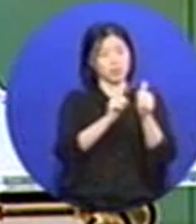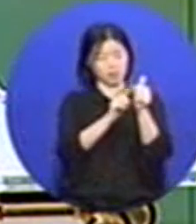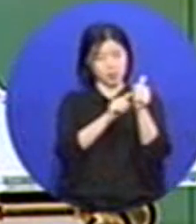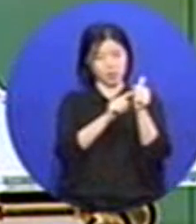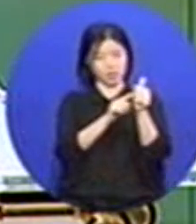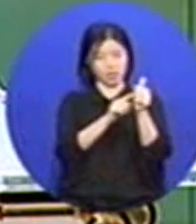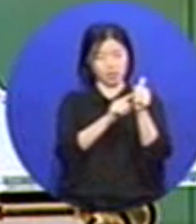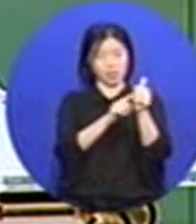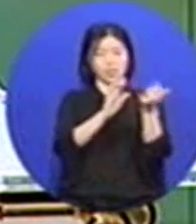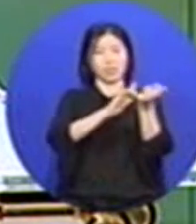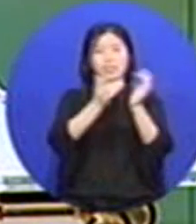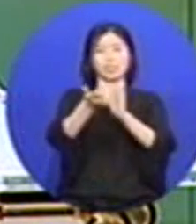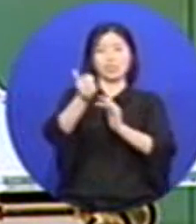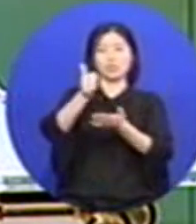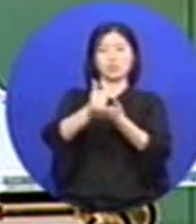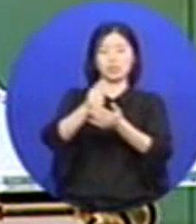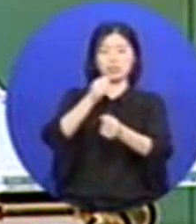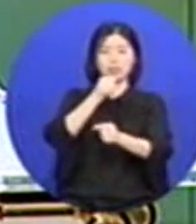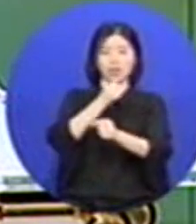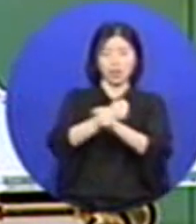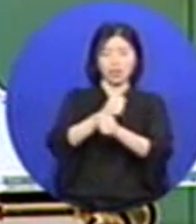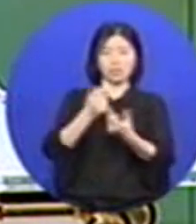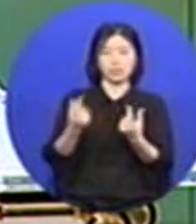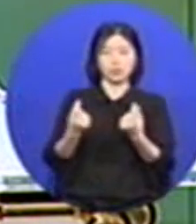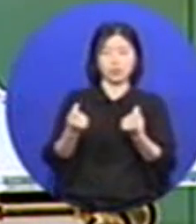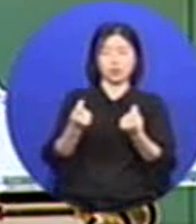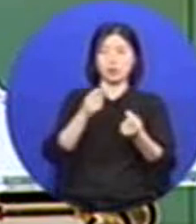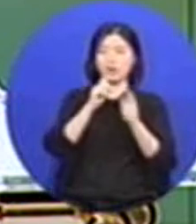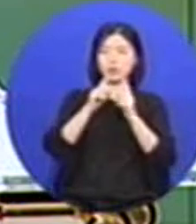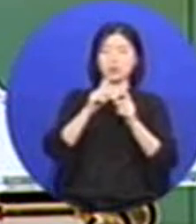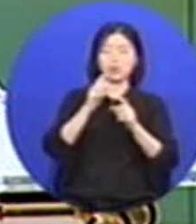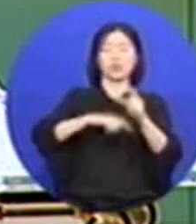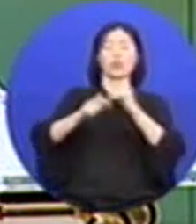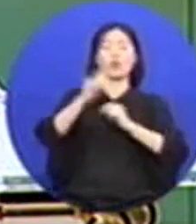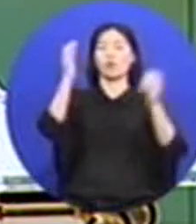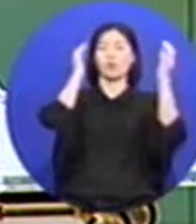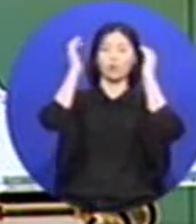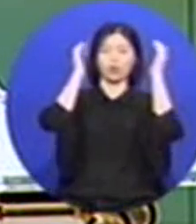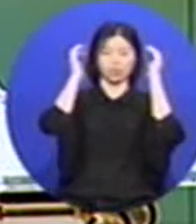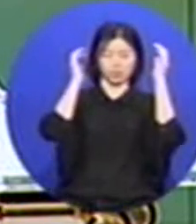예수님께서 하듯이 하라 현 돌란 스럽죠